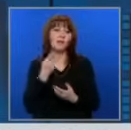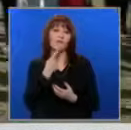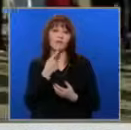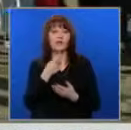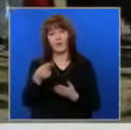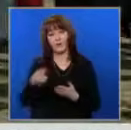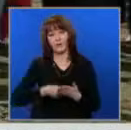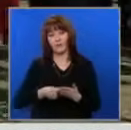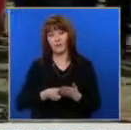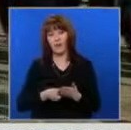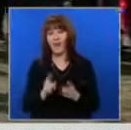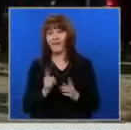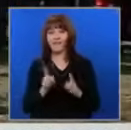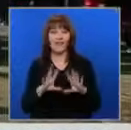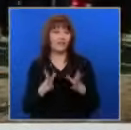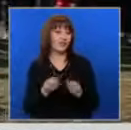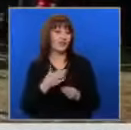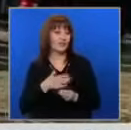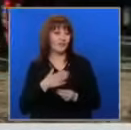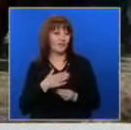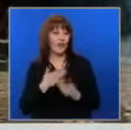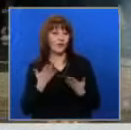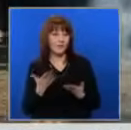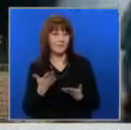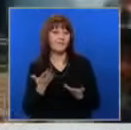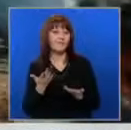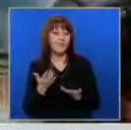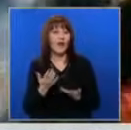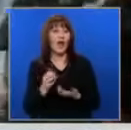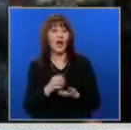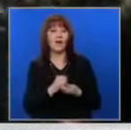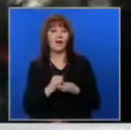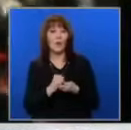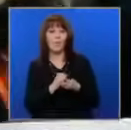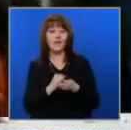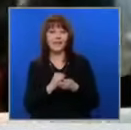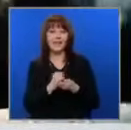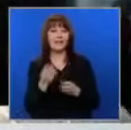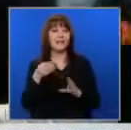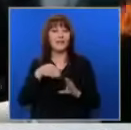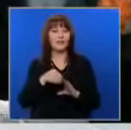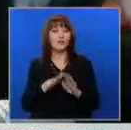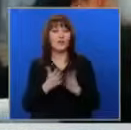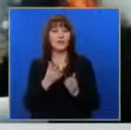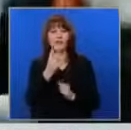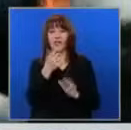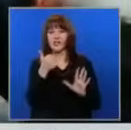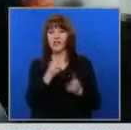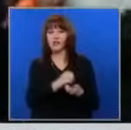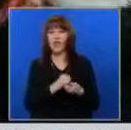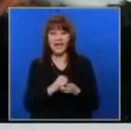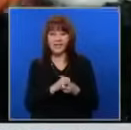да го разпишем. Не всички обаче са доволни. Инициативен комитет, в който членува 26 браншови организации, обяви днес, че е